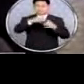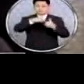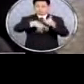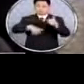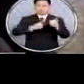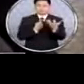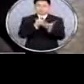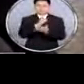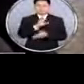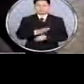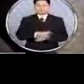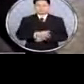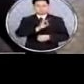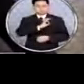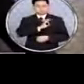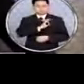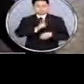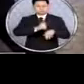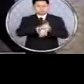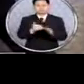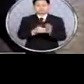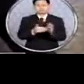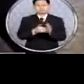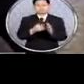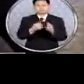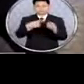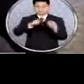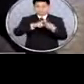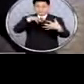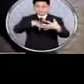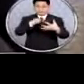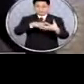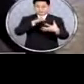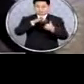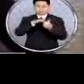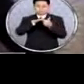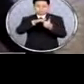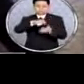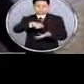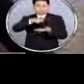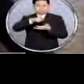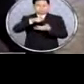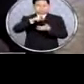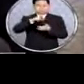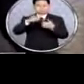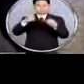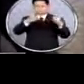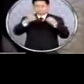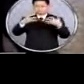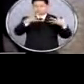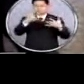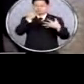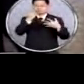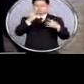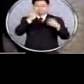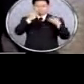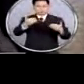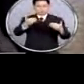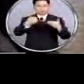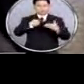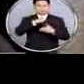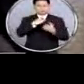员，我们就应该在这些多边组织里面发挥我们领导议题的功能，让人家看得住我们